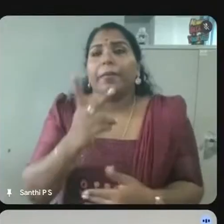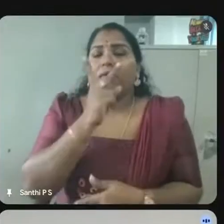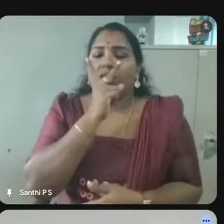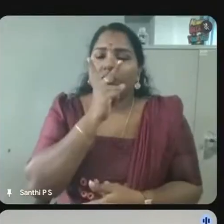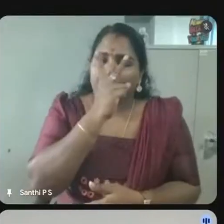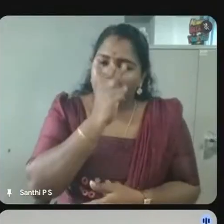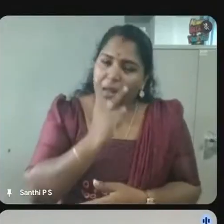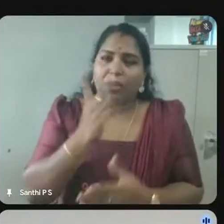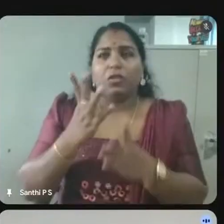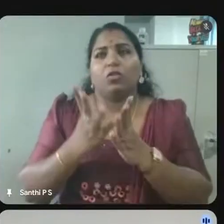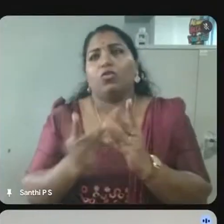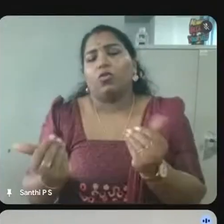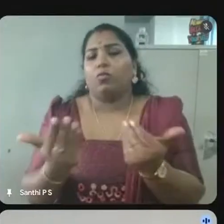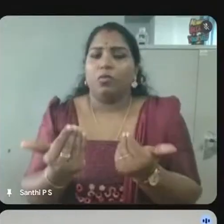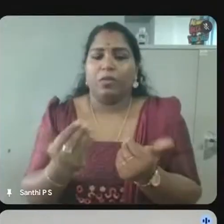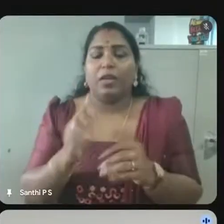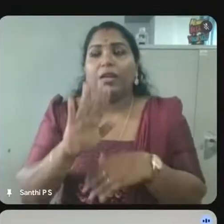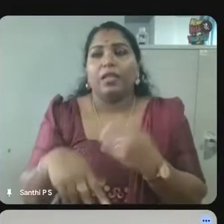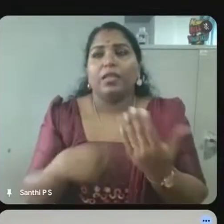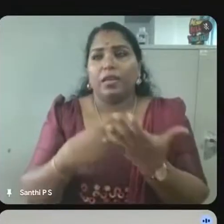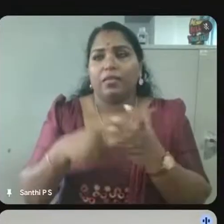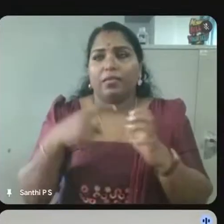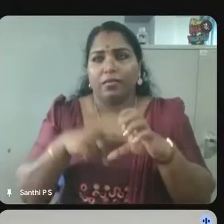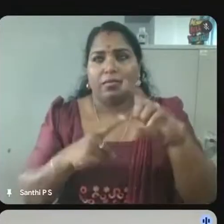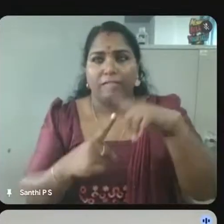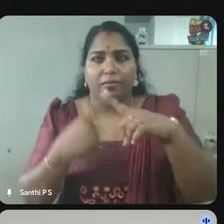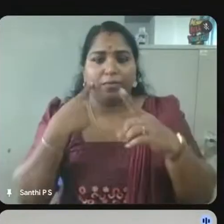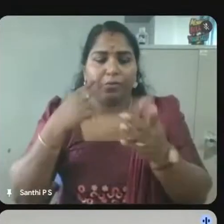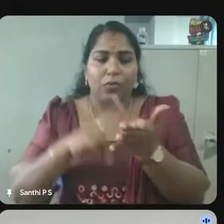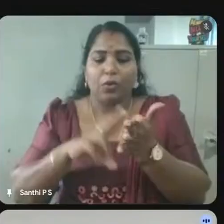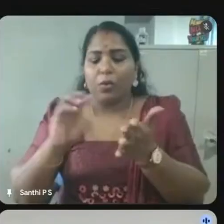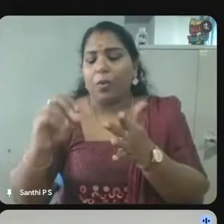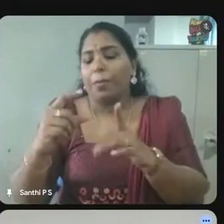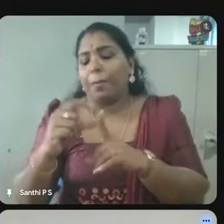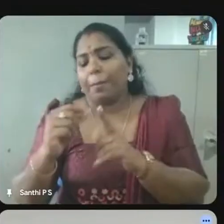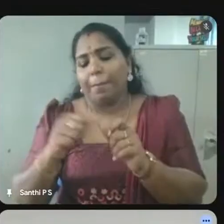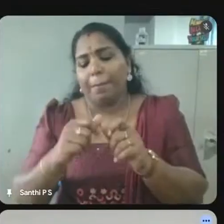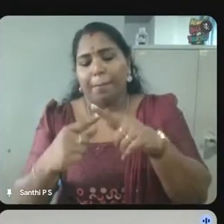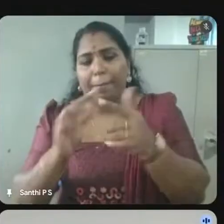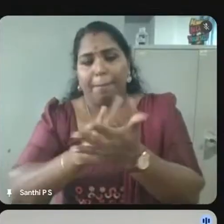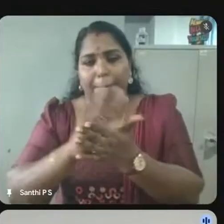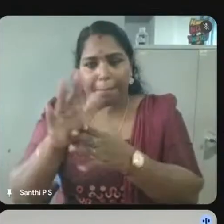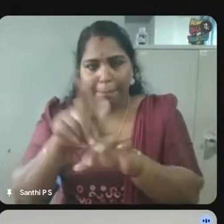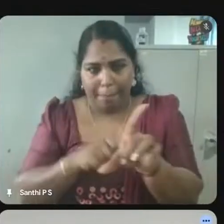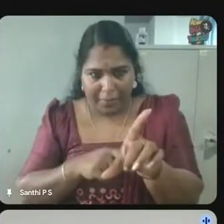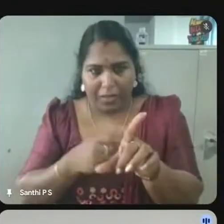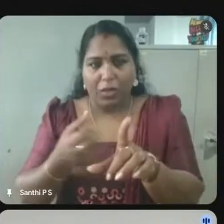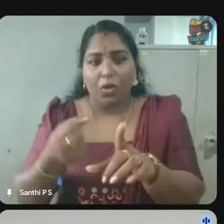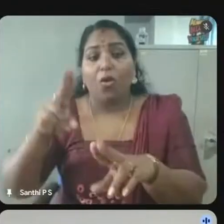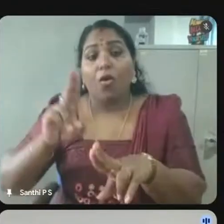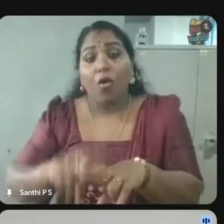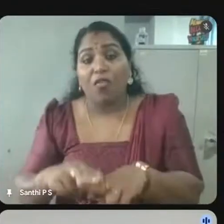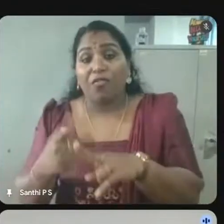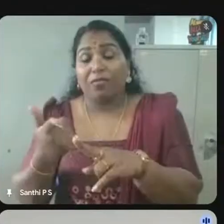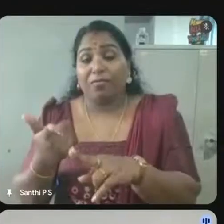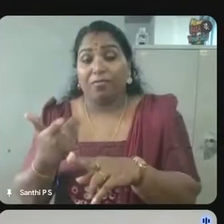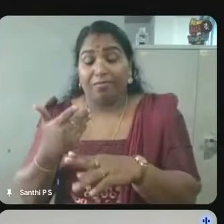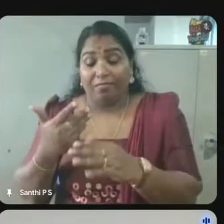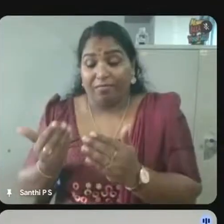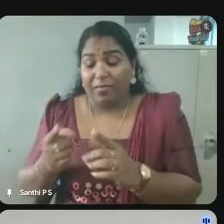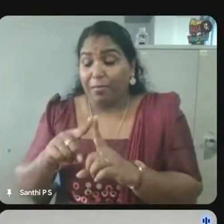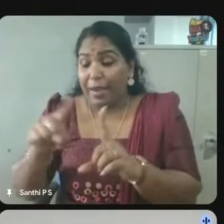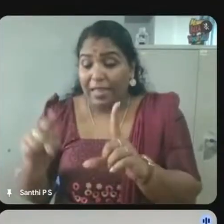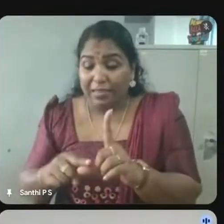കണ്ടീഷൻസ് ആണ്. അതുപോലെയാണ് റെറ്റിനോപ്പത്തി ഓഫ് പ്രിമച്യൂരിറ്റി, മാസം തികയാതെ ജനിക്കുന്ന കുട്ടികൾ, അതുപോലെ ഈ